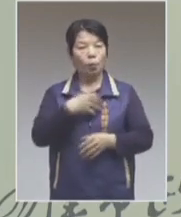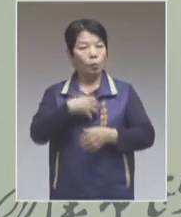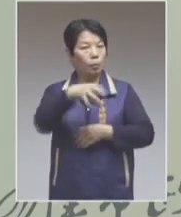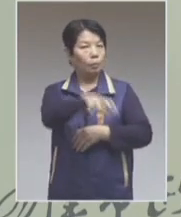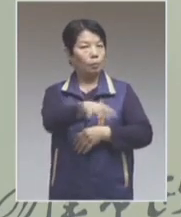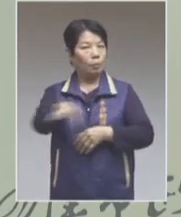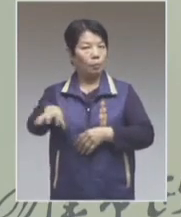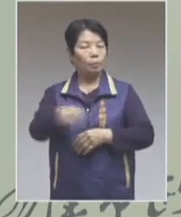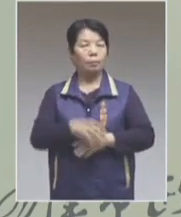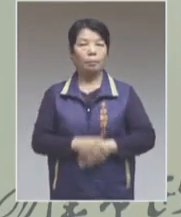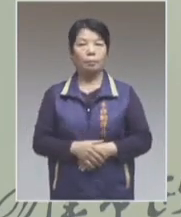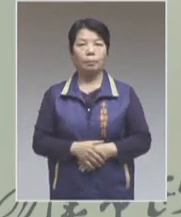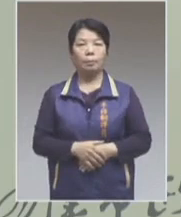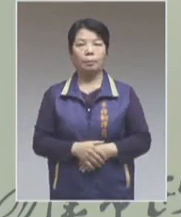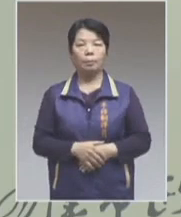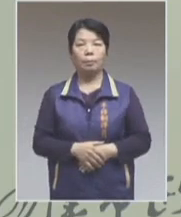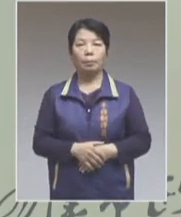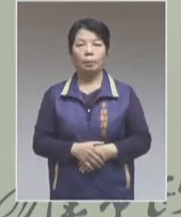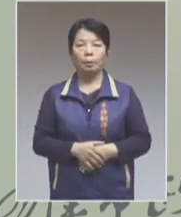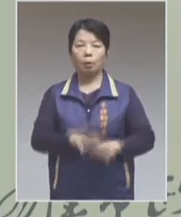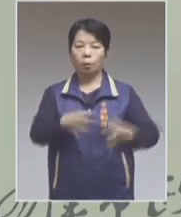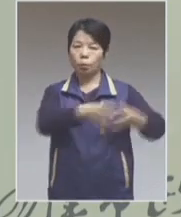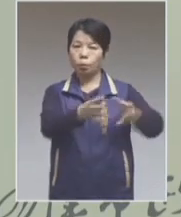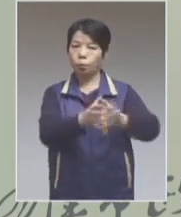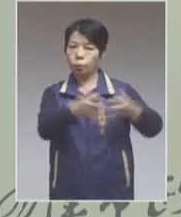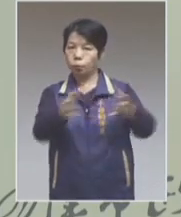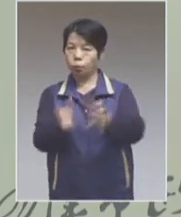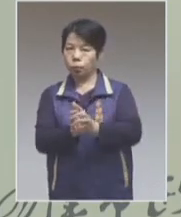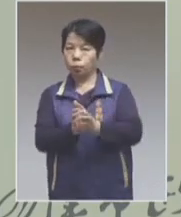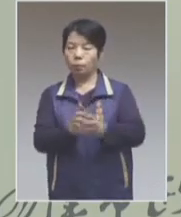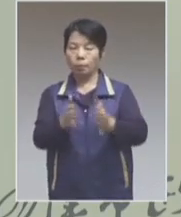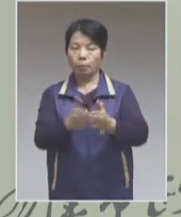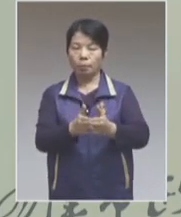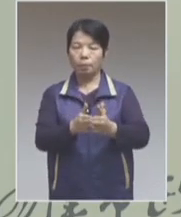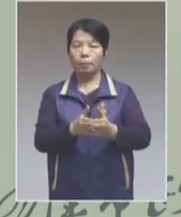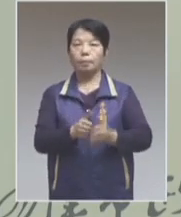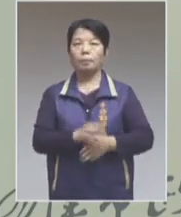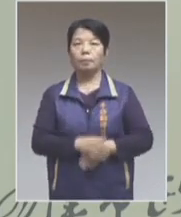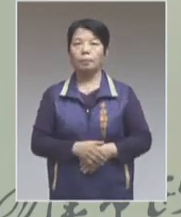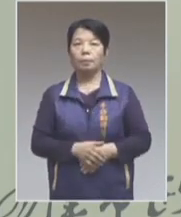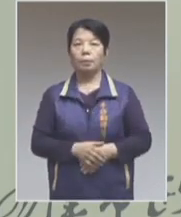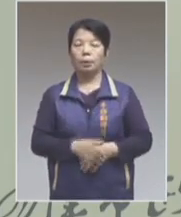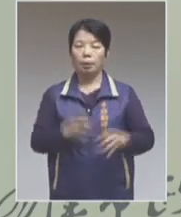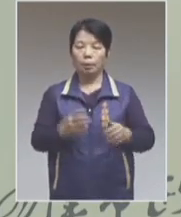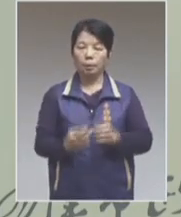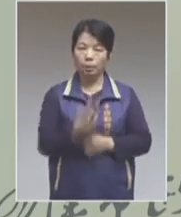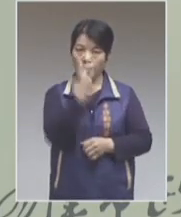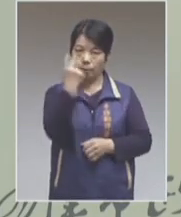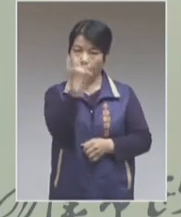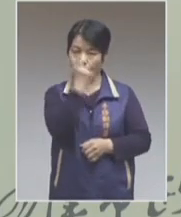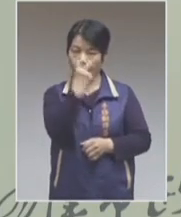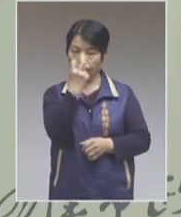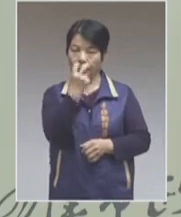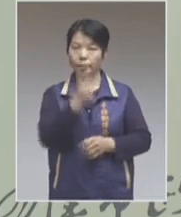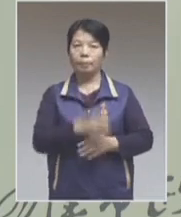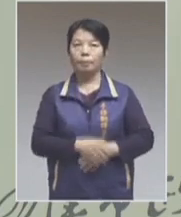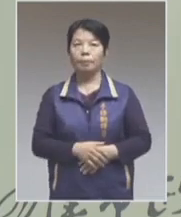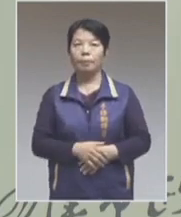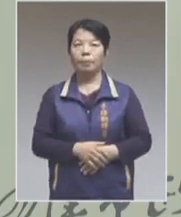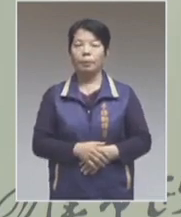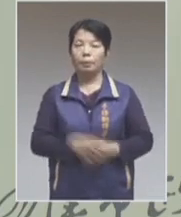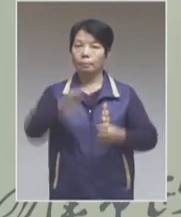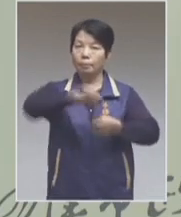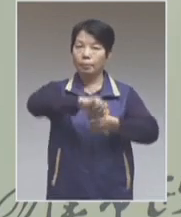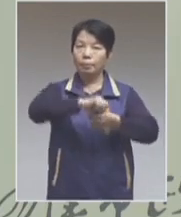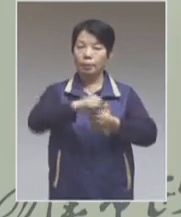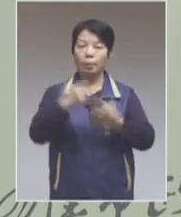是这个族群啊，来采取这个筛检的一个策略啊，那再加上